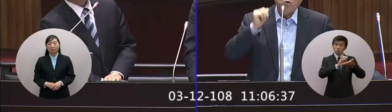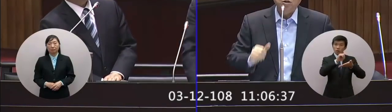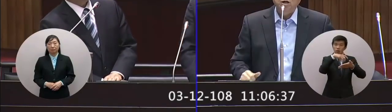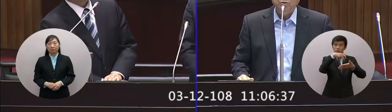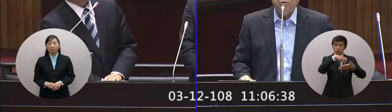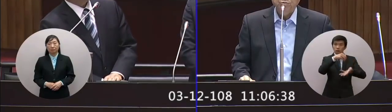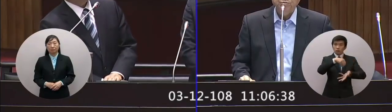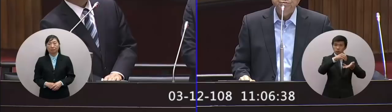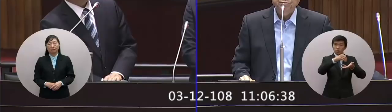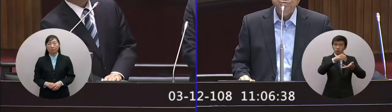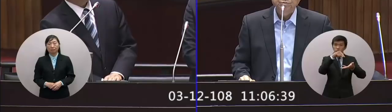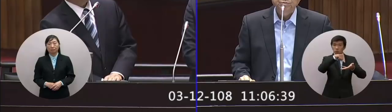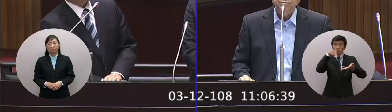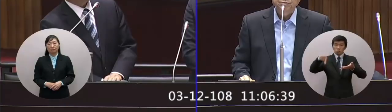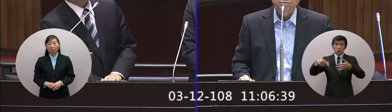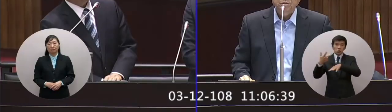高于科技部，